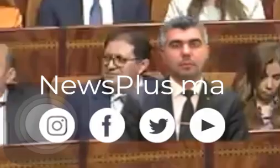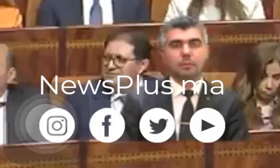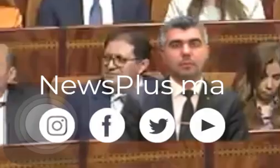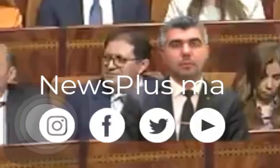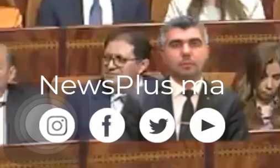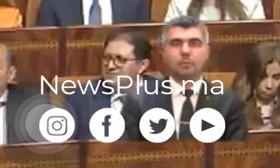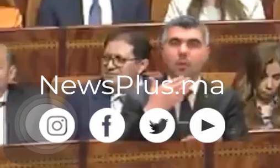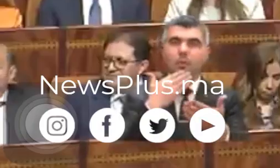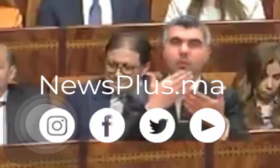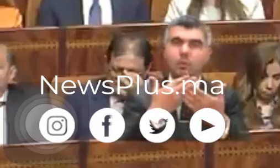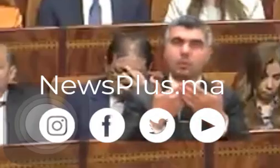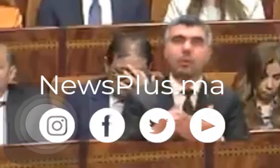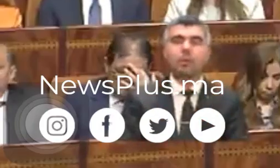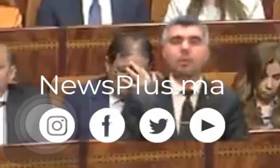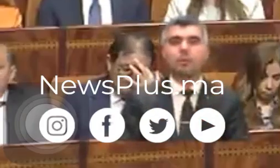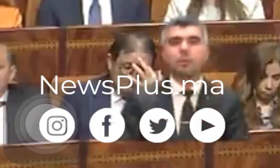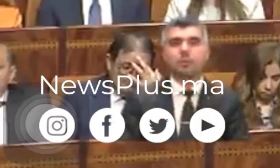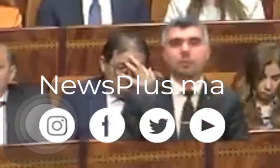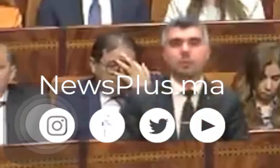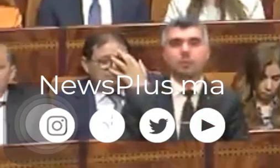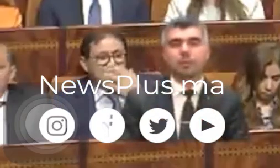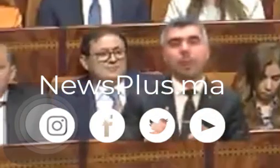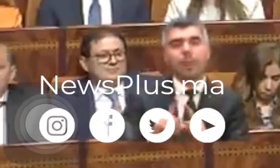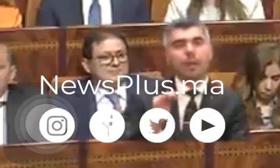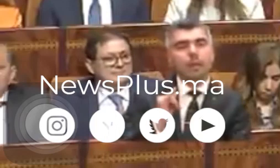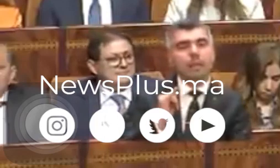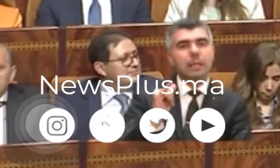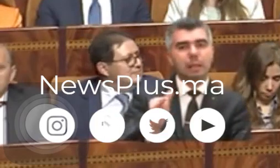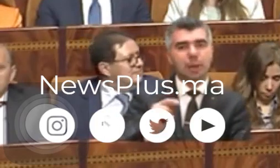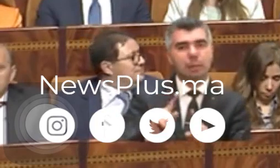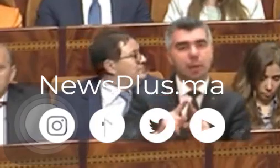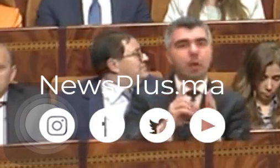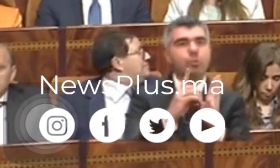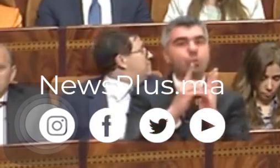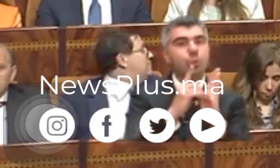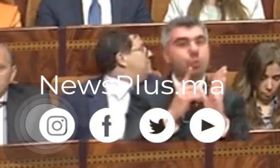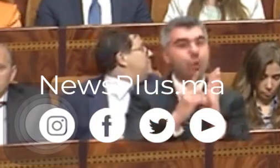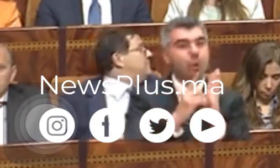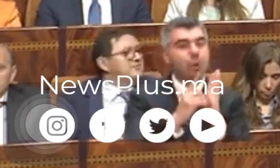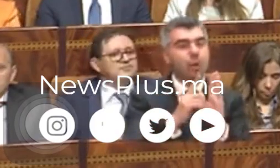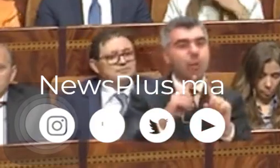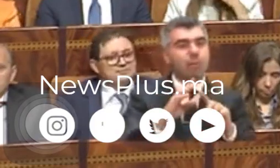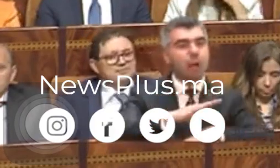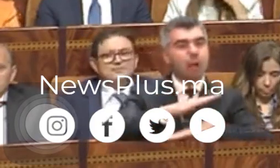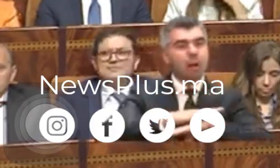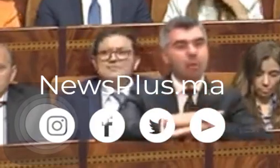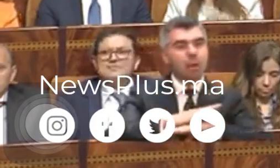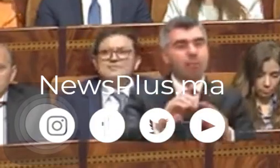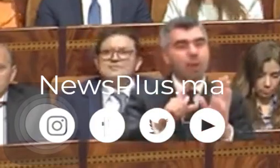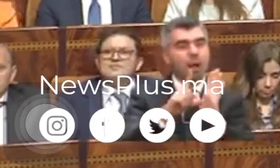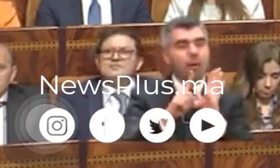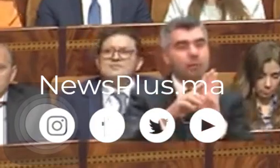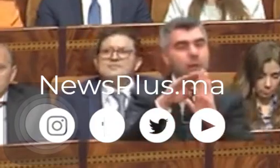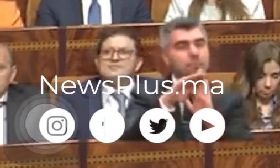شكرا سيد الرئيس. احنا دائما نستند الى الدستور ونستند الى النظام الداخلي،